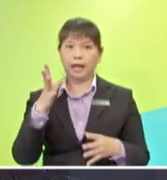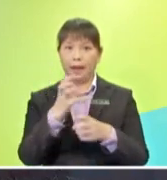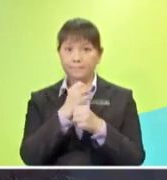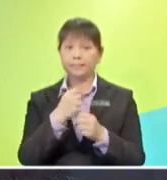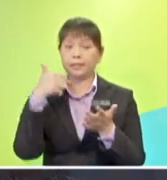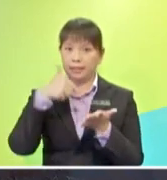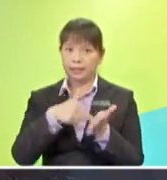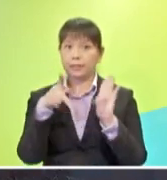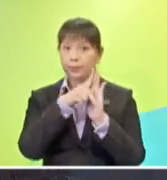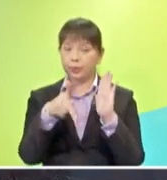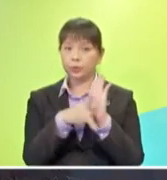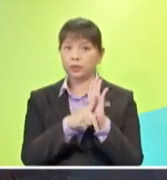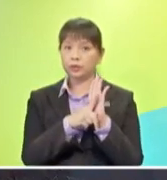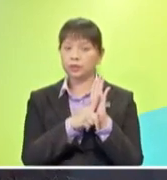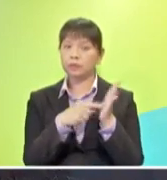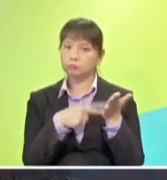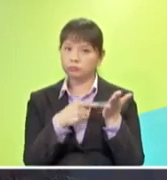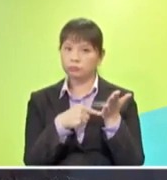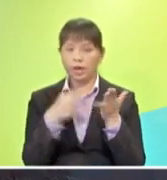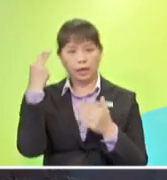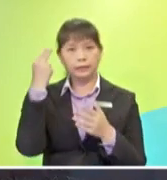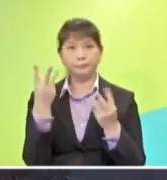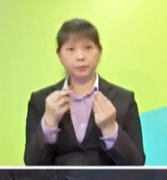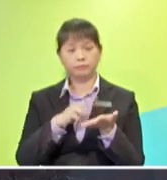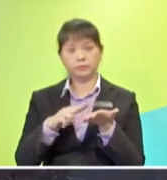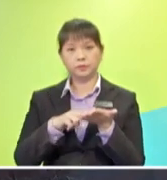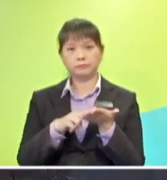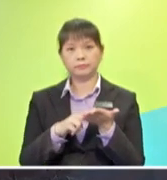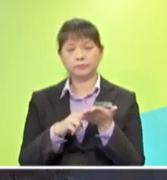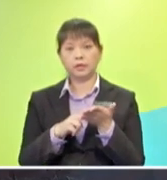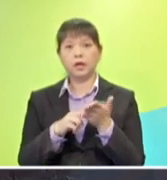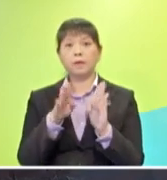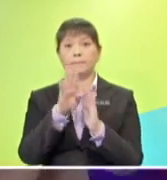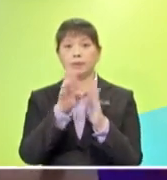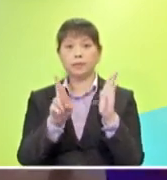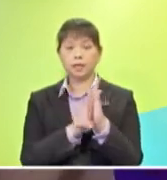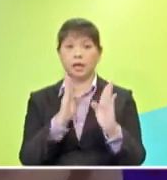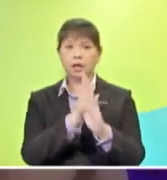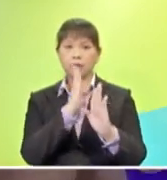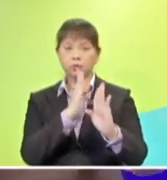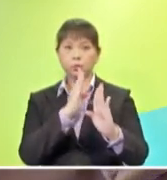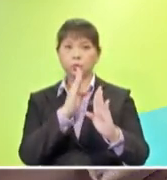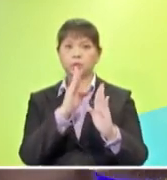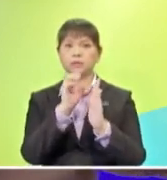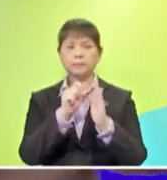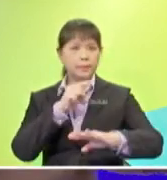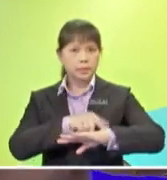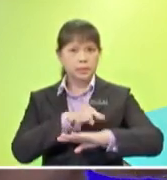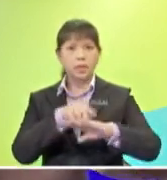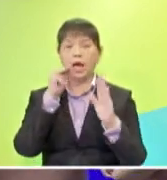ini jika saya punya banyak cewek Oke berarti membeli makanan